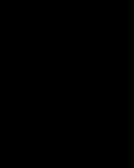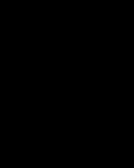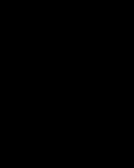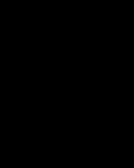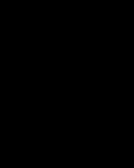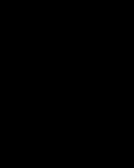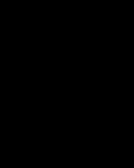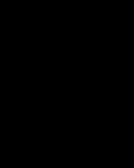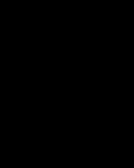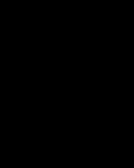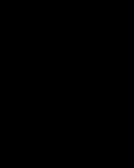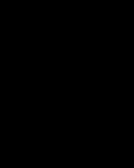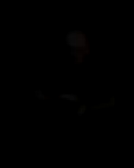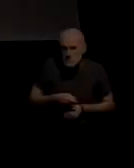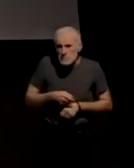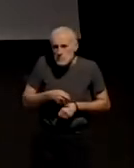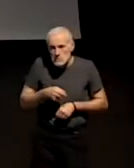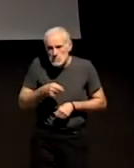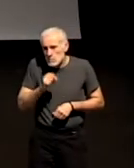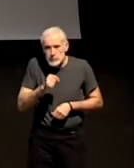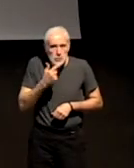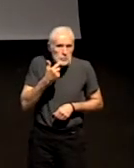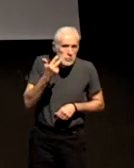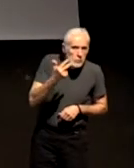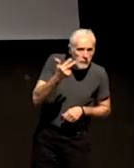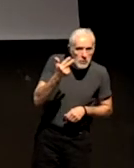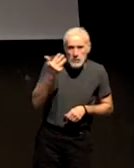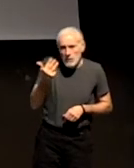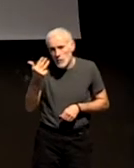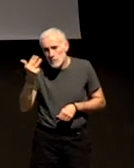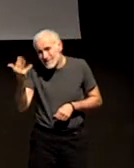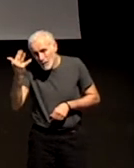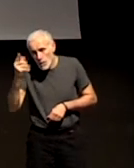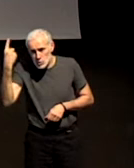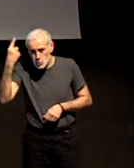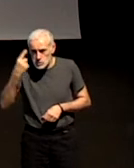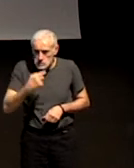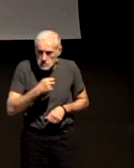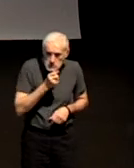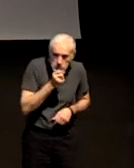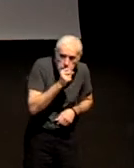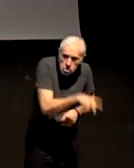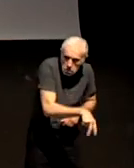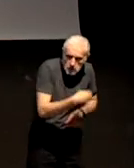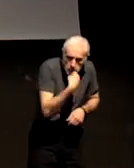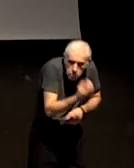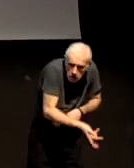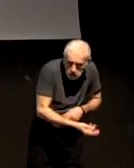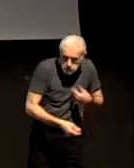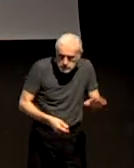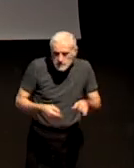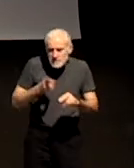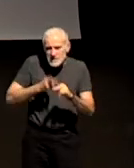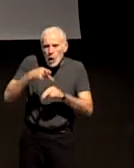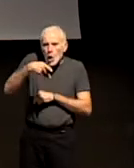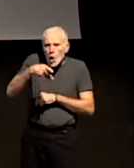une fois deux trois quatre cinq fois dans la journée ça dépend là est ce que l'on trouve donc dans ces pilotes ici c'est une